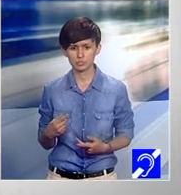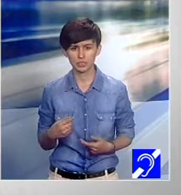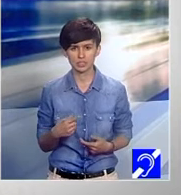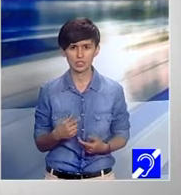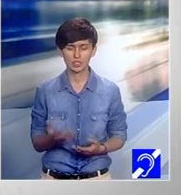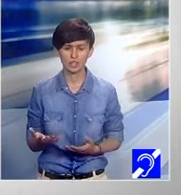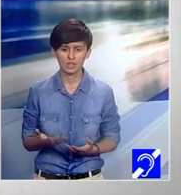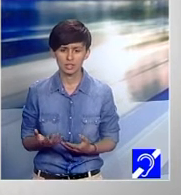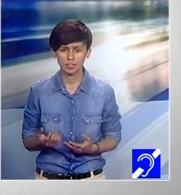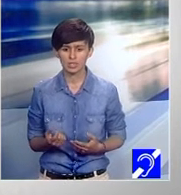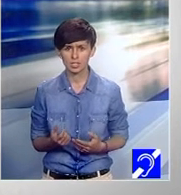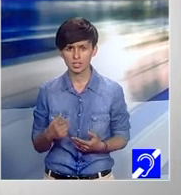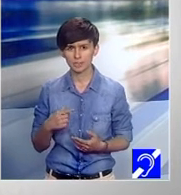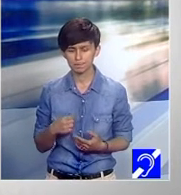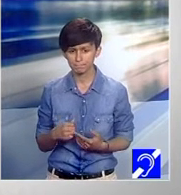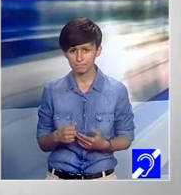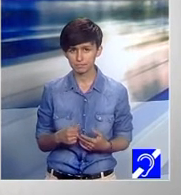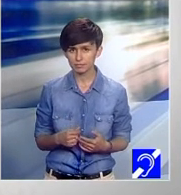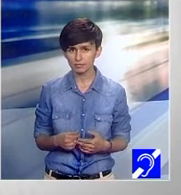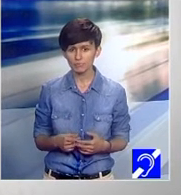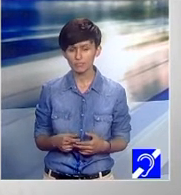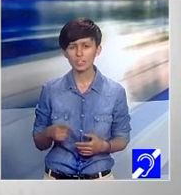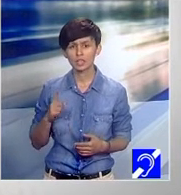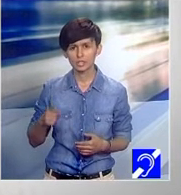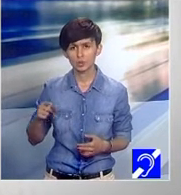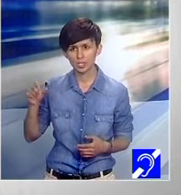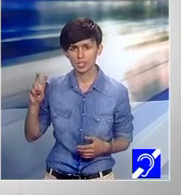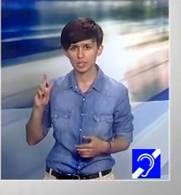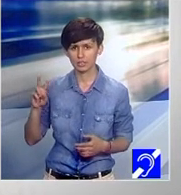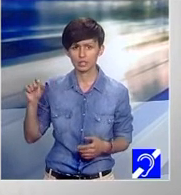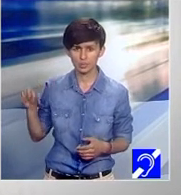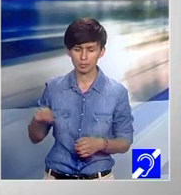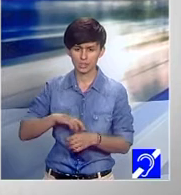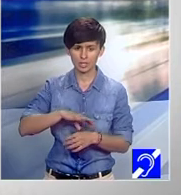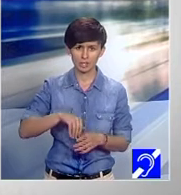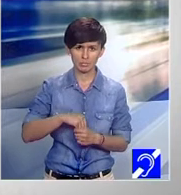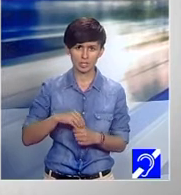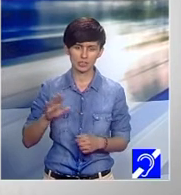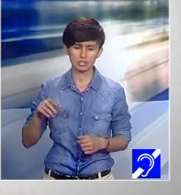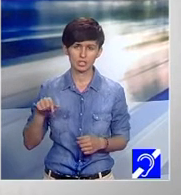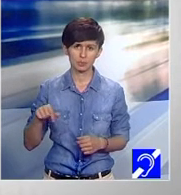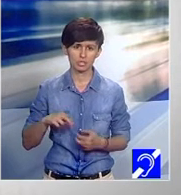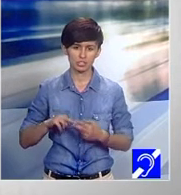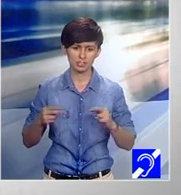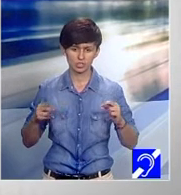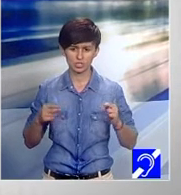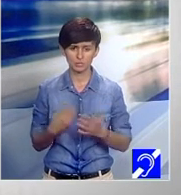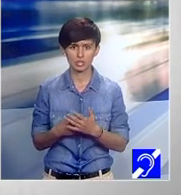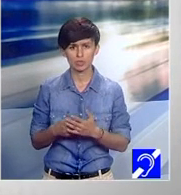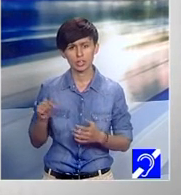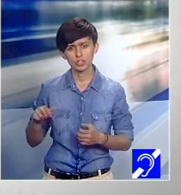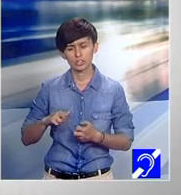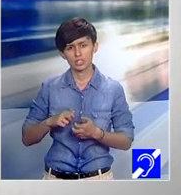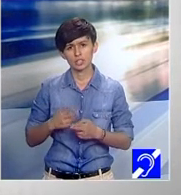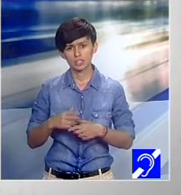cum spunea și doamna doctor, presupune ca ambii părinți, da, să fie purtători pentru ca acest mecanism să se declanșeze. Dacă e